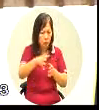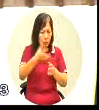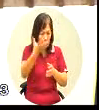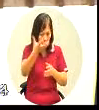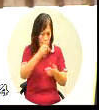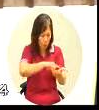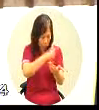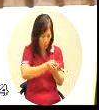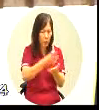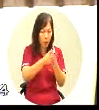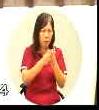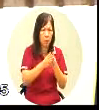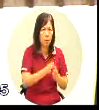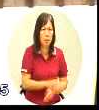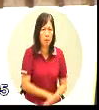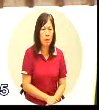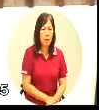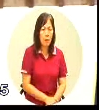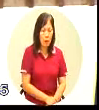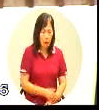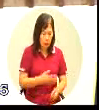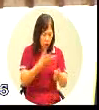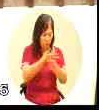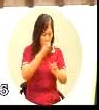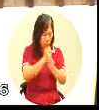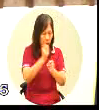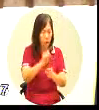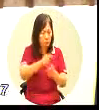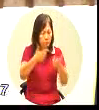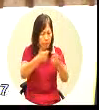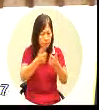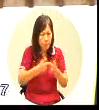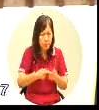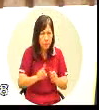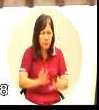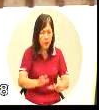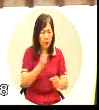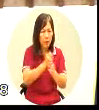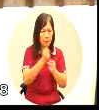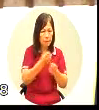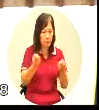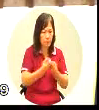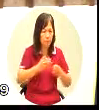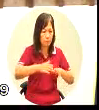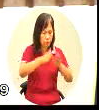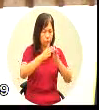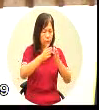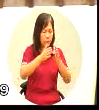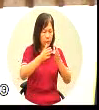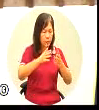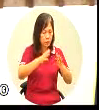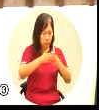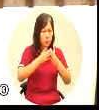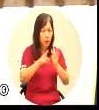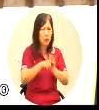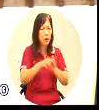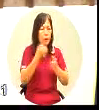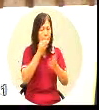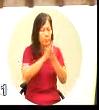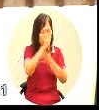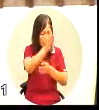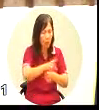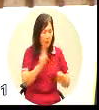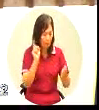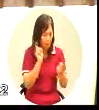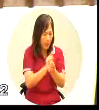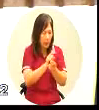这些我们如何来做，如何因应目前的产业发展的需求，我们才不会到时候会有很